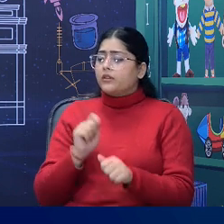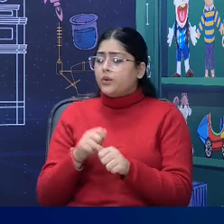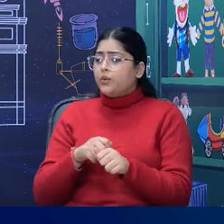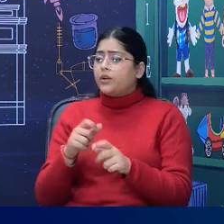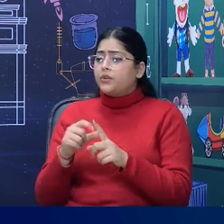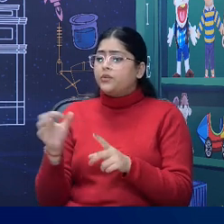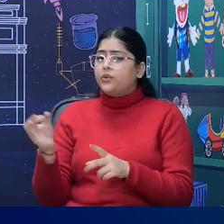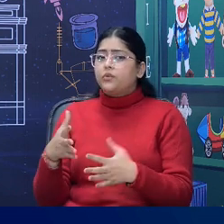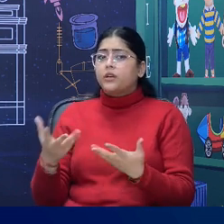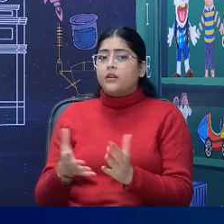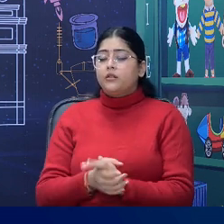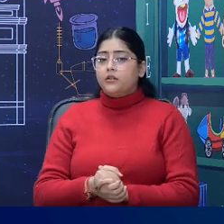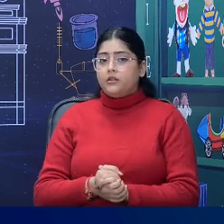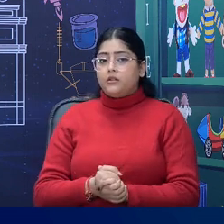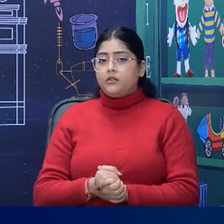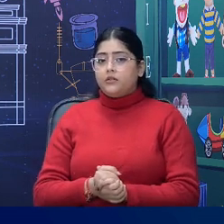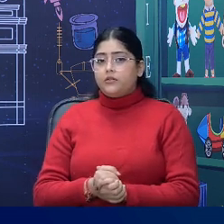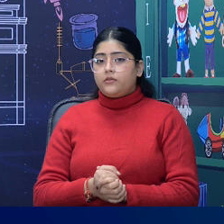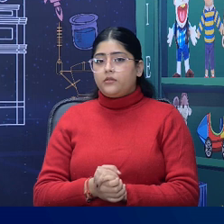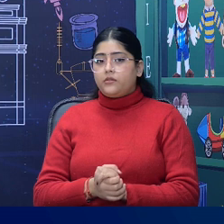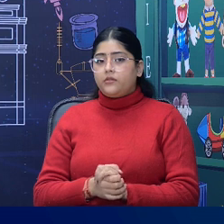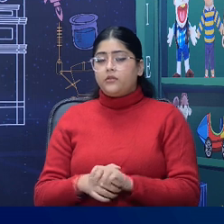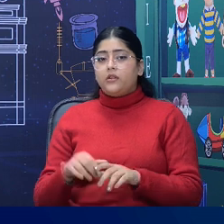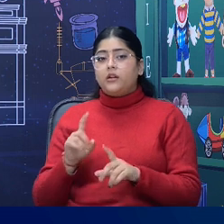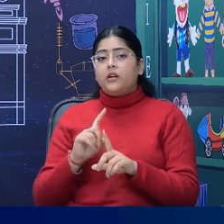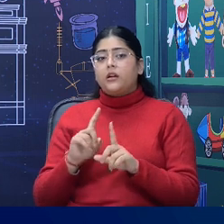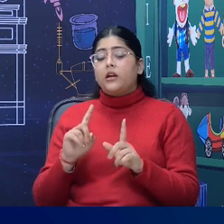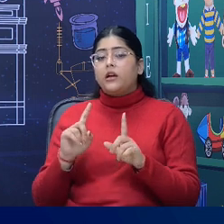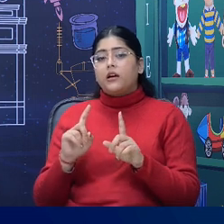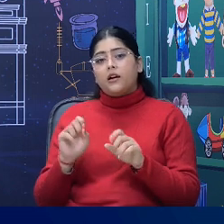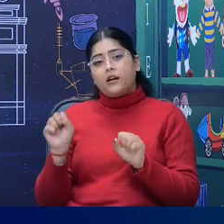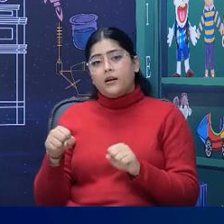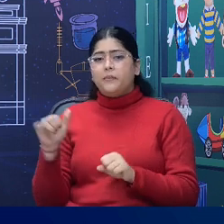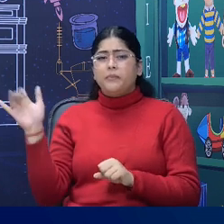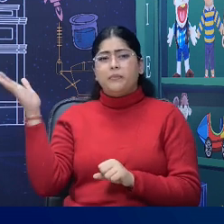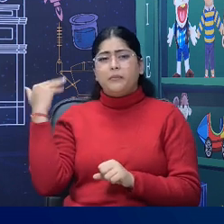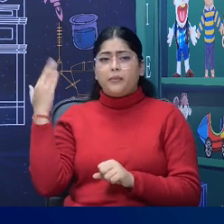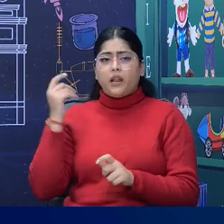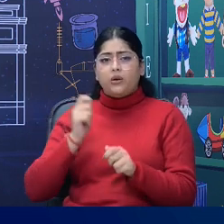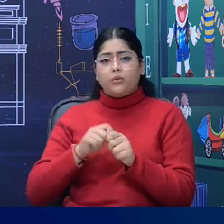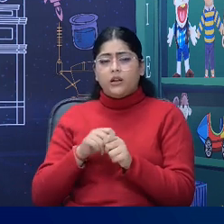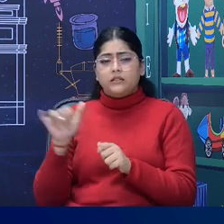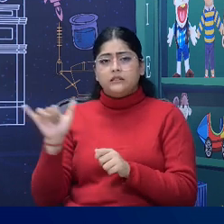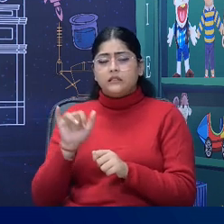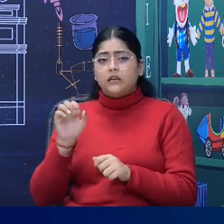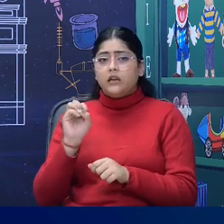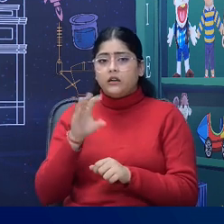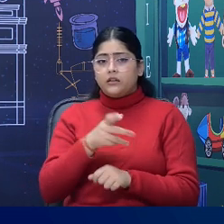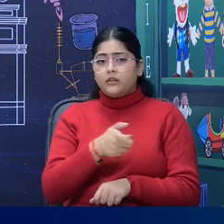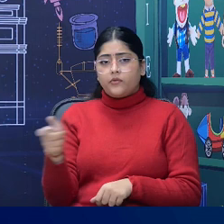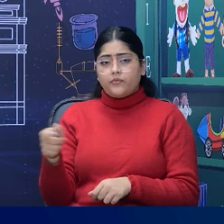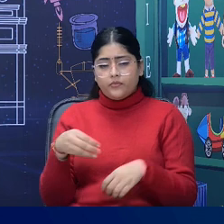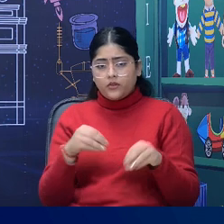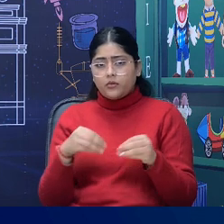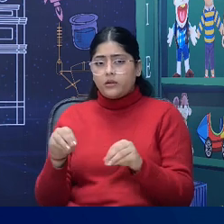वही करूंगा यानी टॉर्च बेचूंगा बस कंपनी बदल रहा हूं जी यहां वो एक कहावत है बिल्कुल